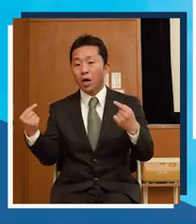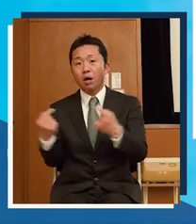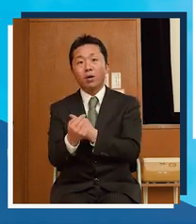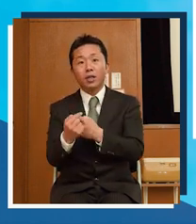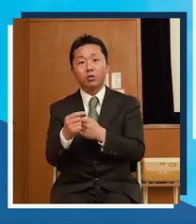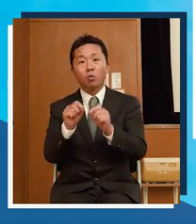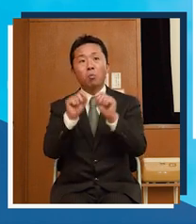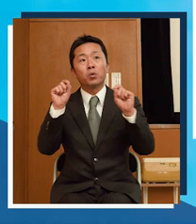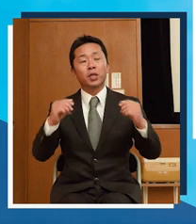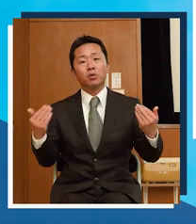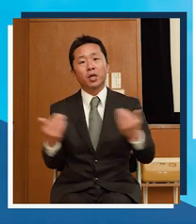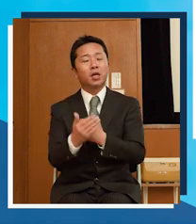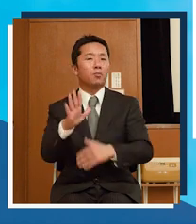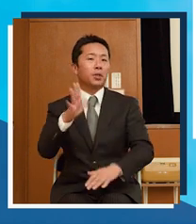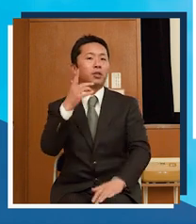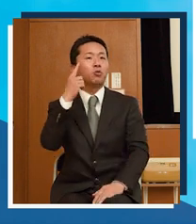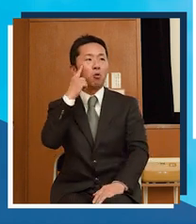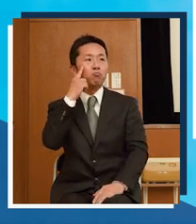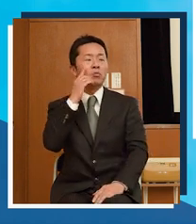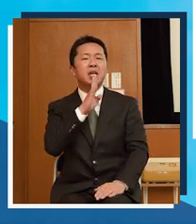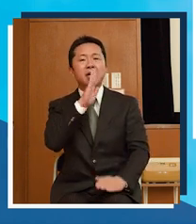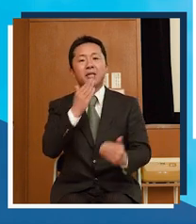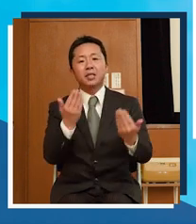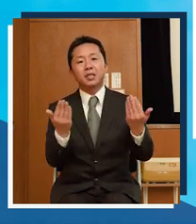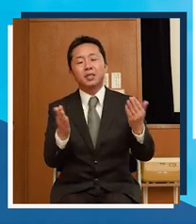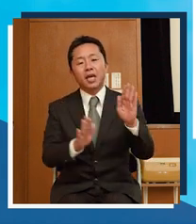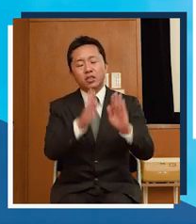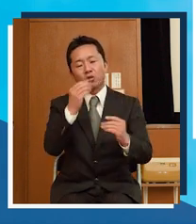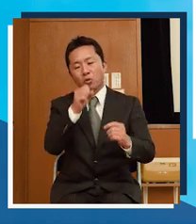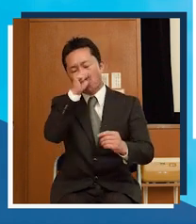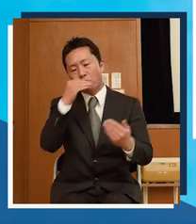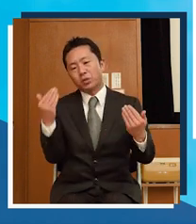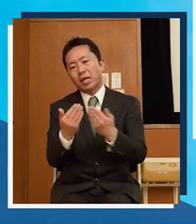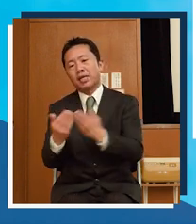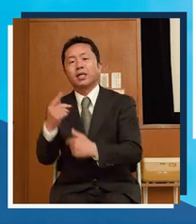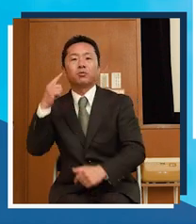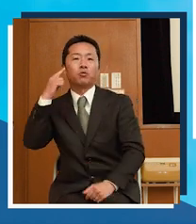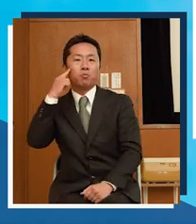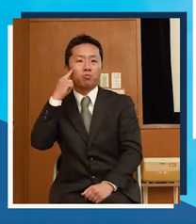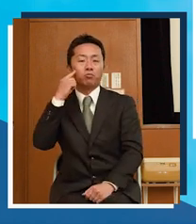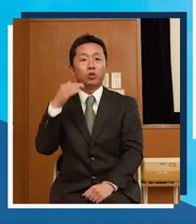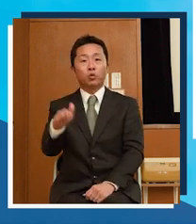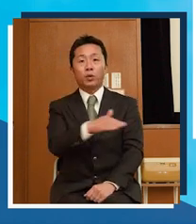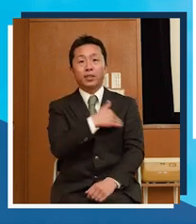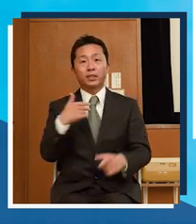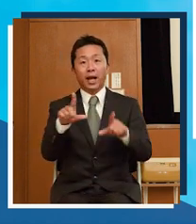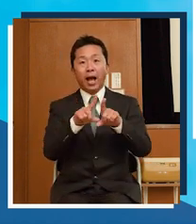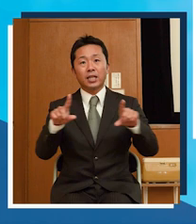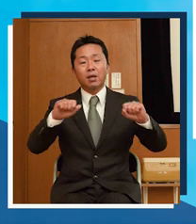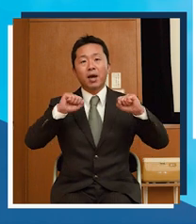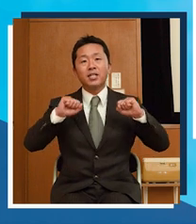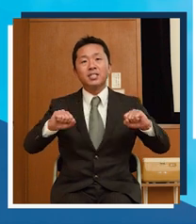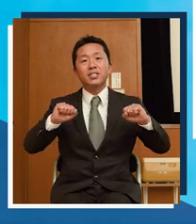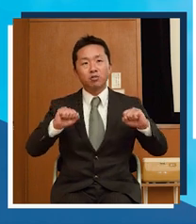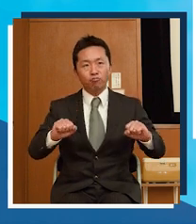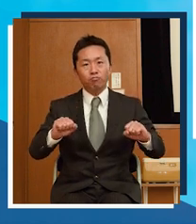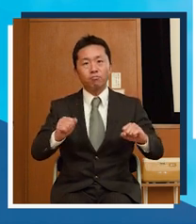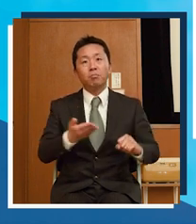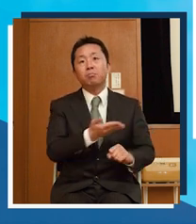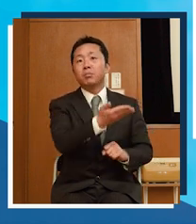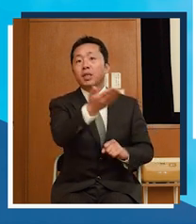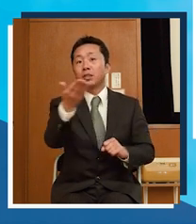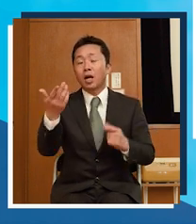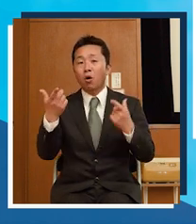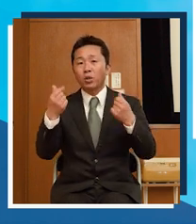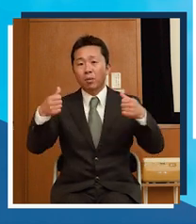問題も変わらないし沖縄の現状も良くならないし先ほど言った私たちの当たり前に生きるっていう皆さんがみんな同じように